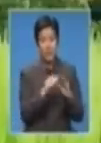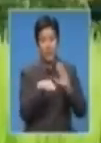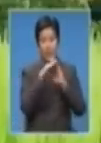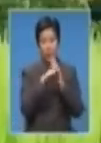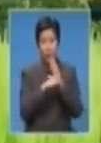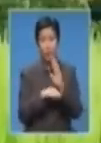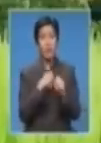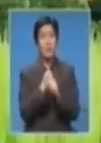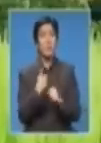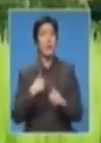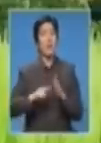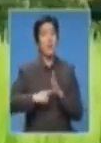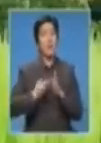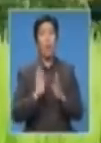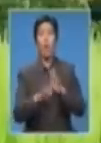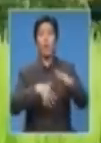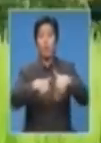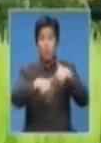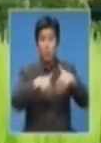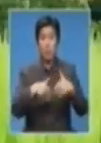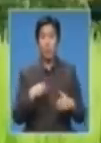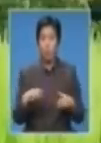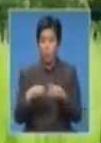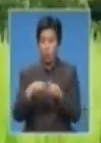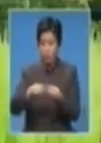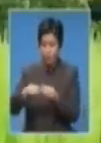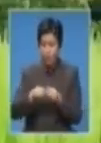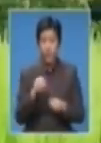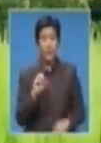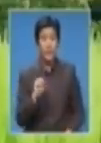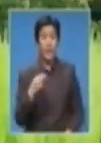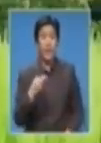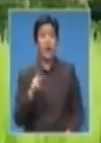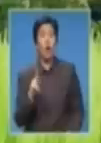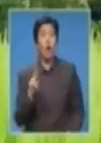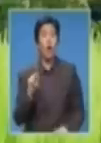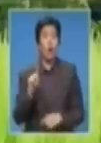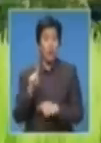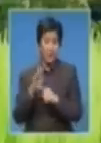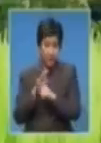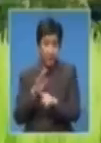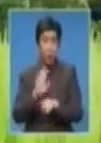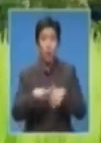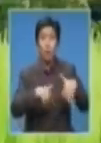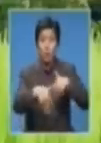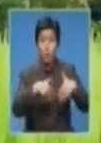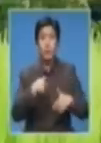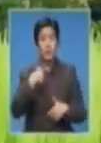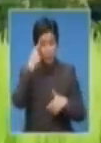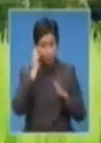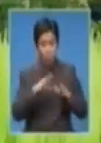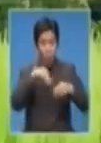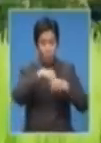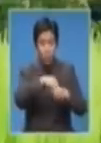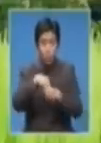การตรงนี้ก็ต้องมีทั้งตั้งแต่ในส่วนของชุมชนประชาชนสากลนี่คือในชุมชนนะครับที่ประชาชนอยู่อาศั